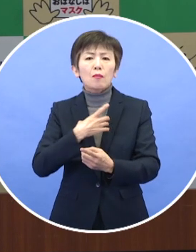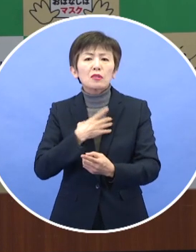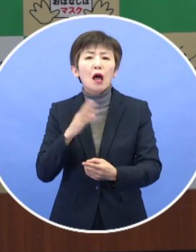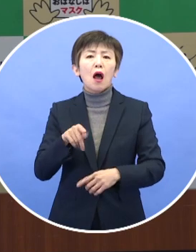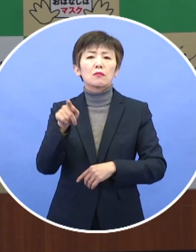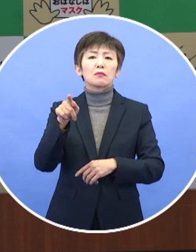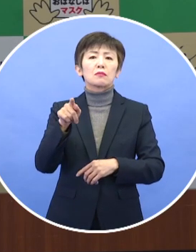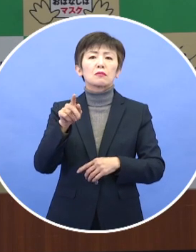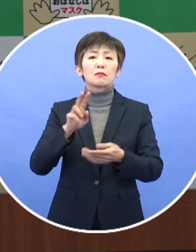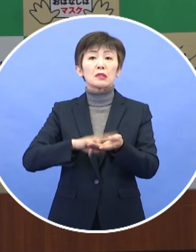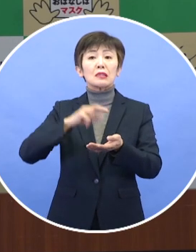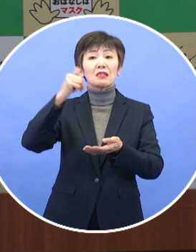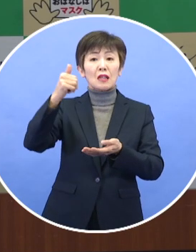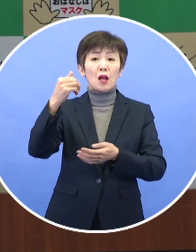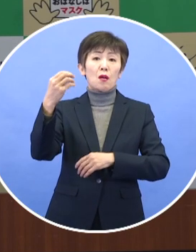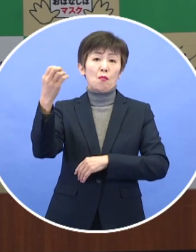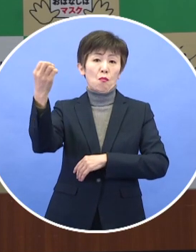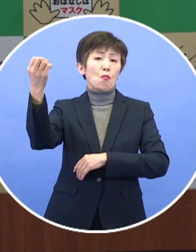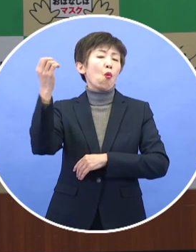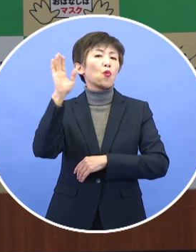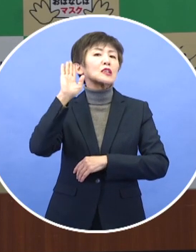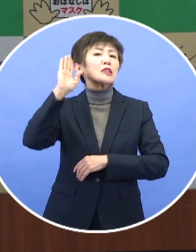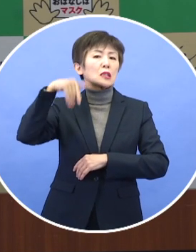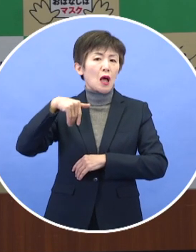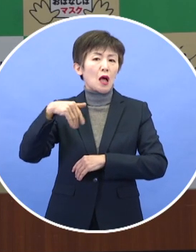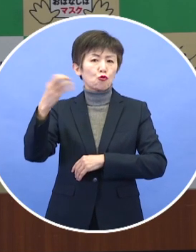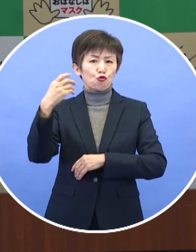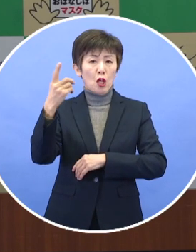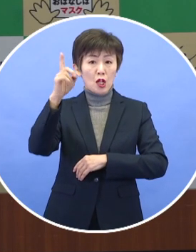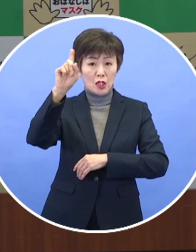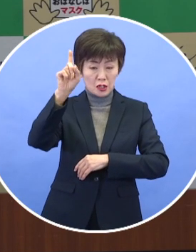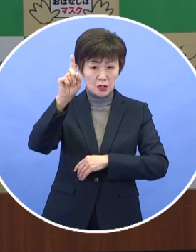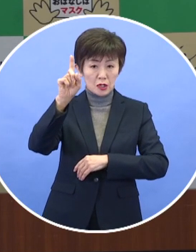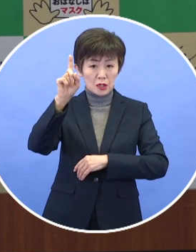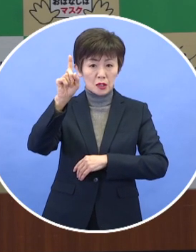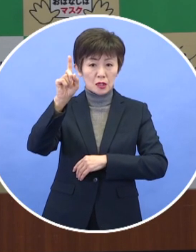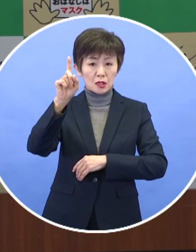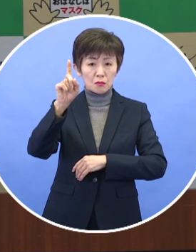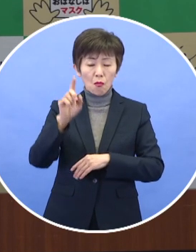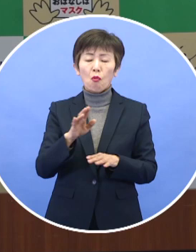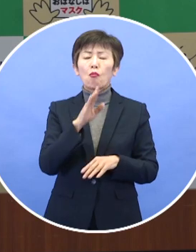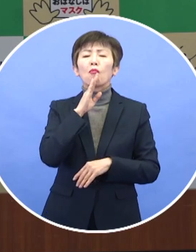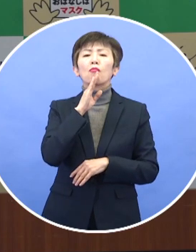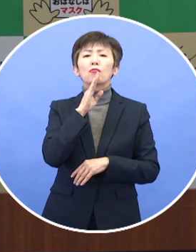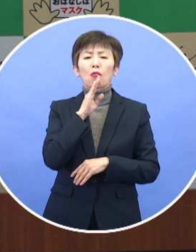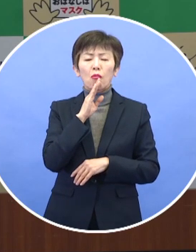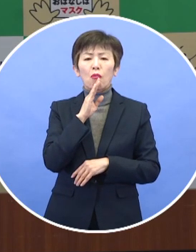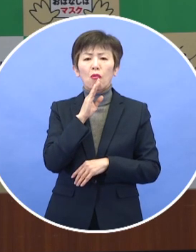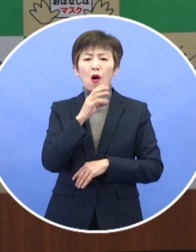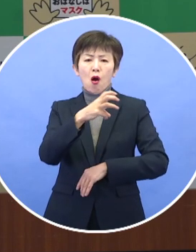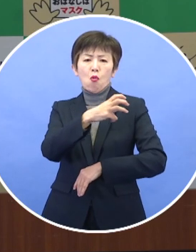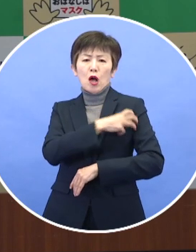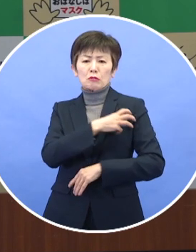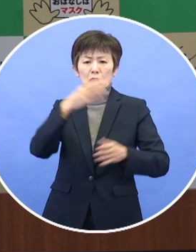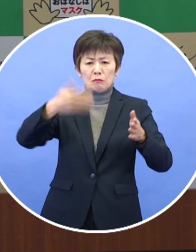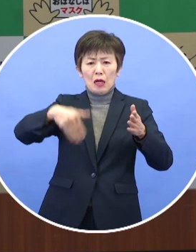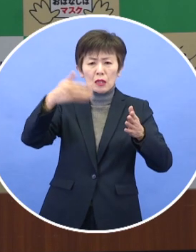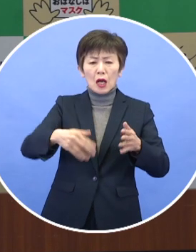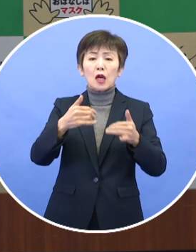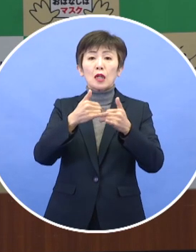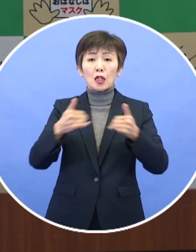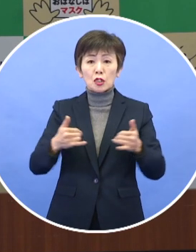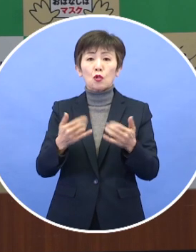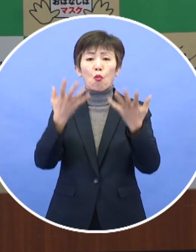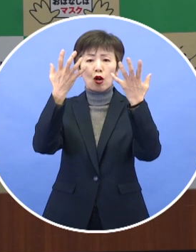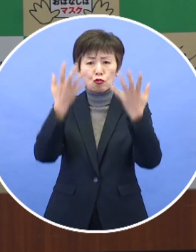さんにも先日言ってきましたけれども、まあ、まさにおっしゃってました。皆さんも肌感覚でワクチン接種をされてない方が重症化